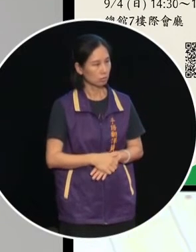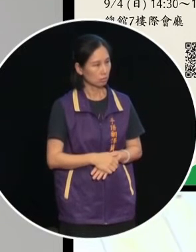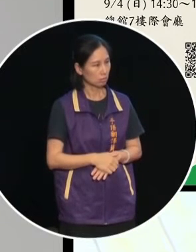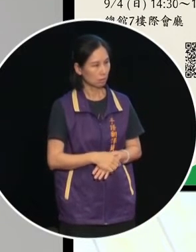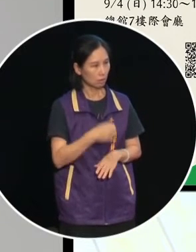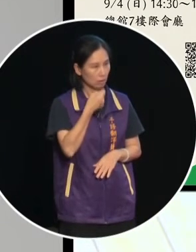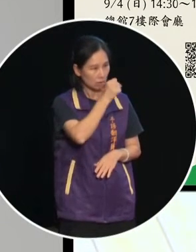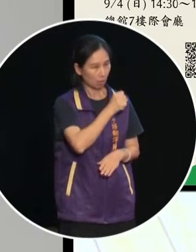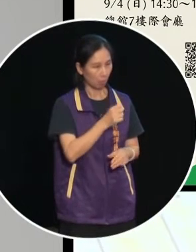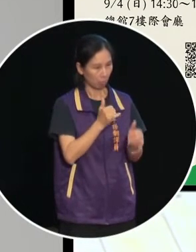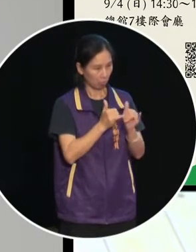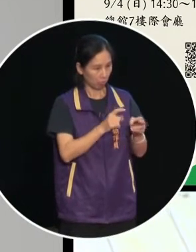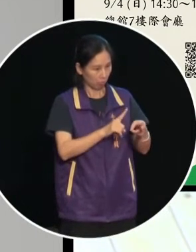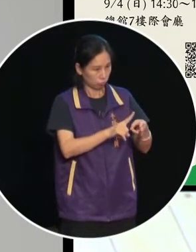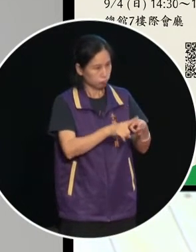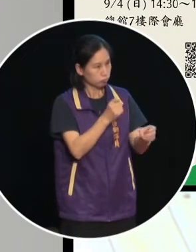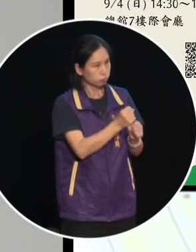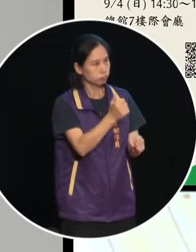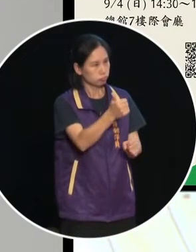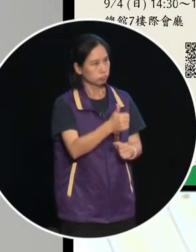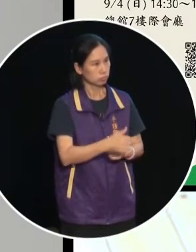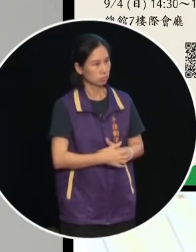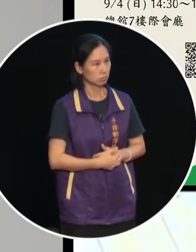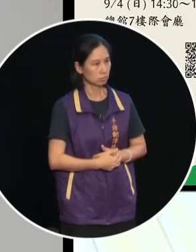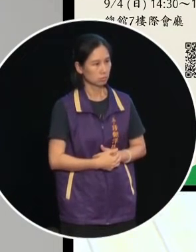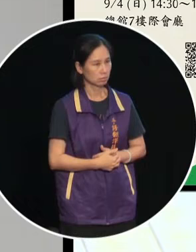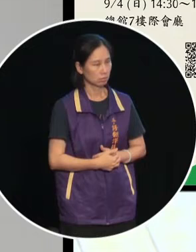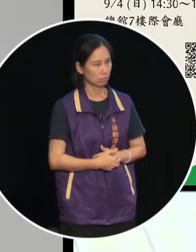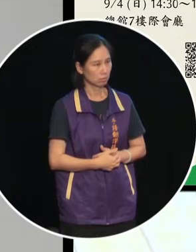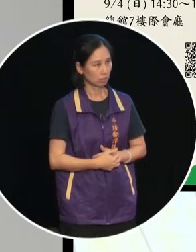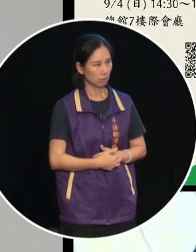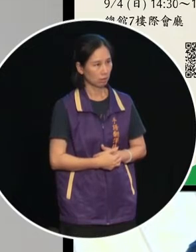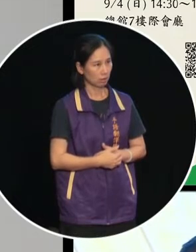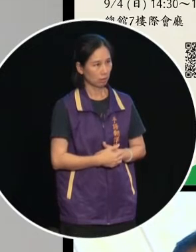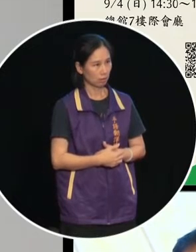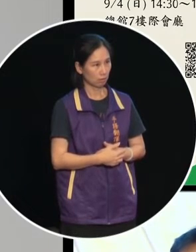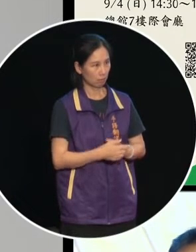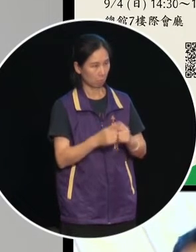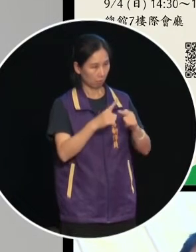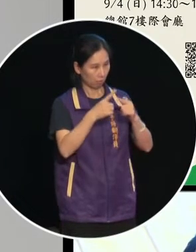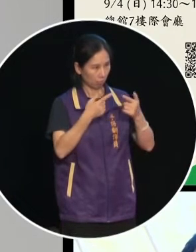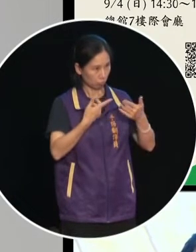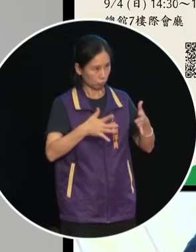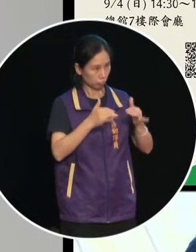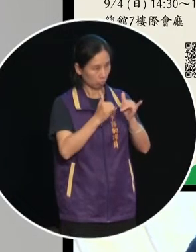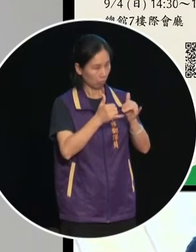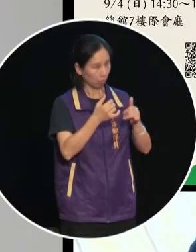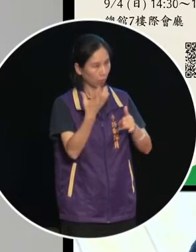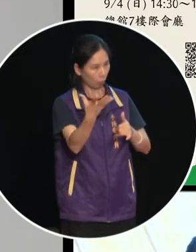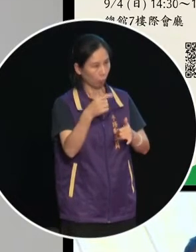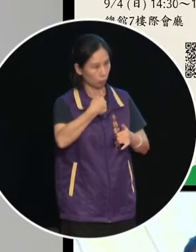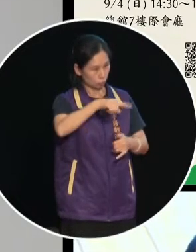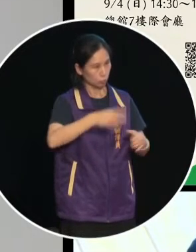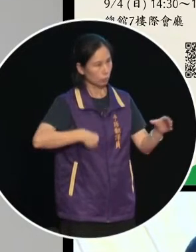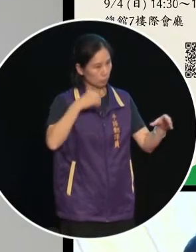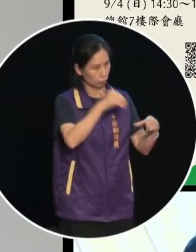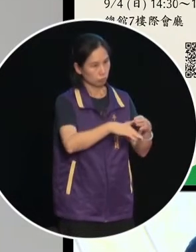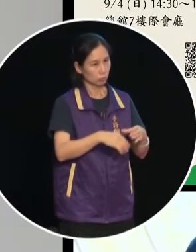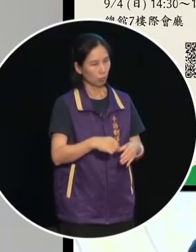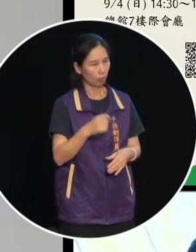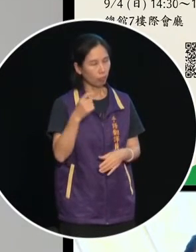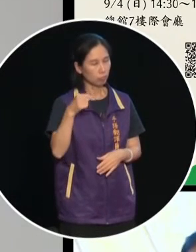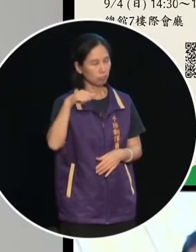湾这民主做的这么多这么好，这么多人去投票，他们很感动，而且想要支持